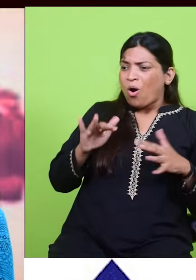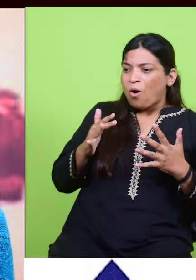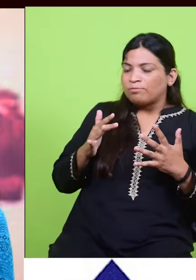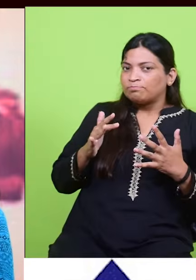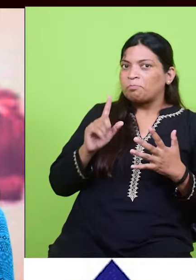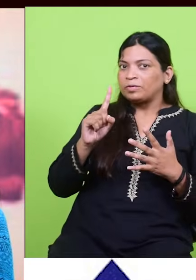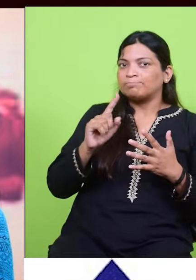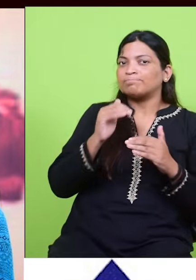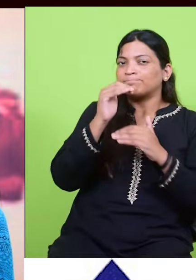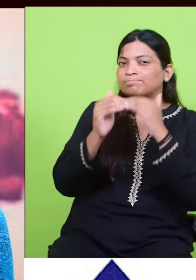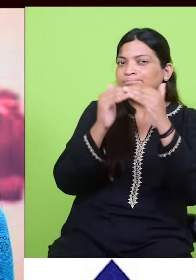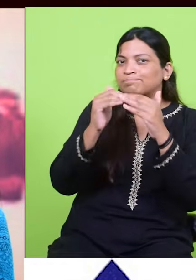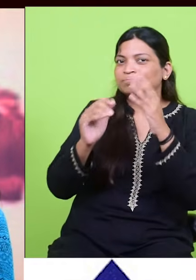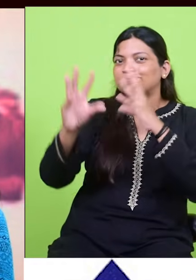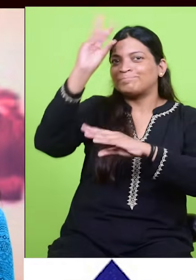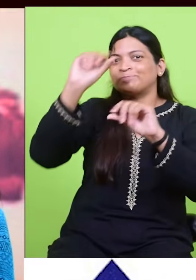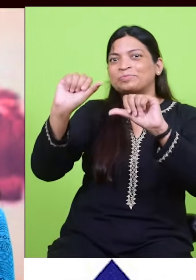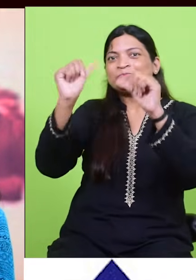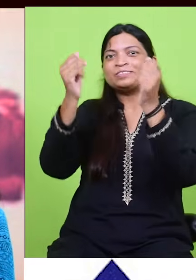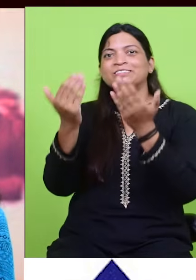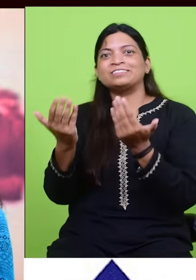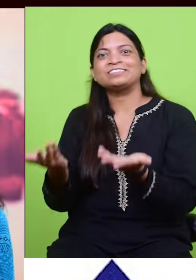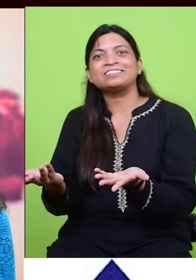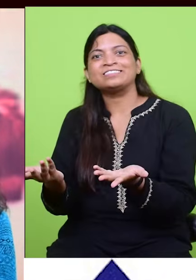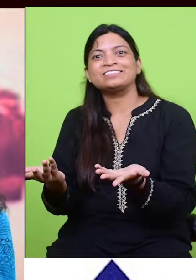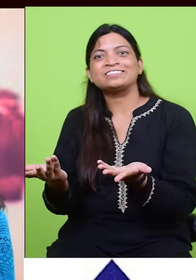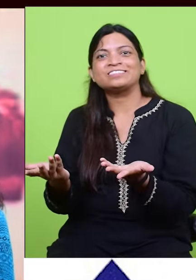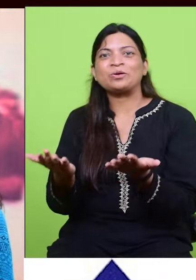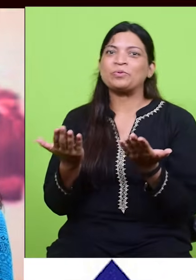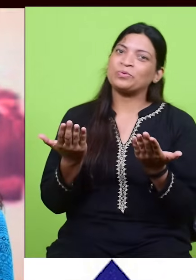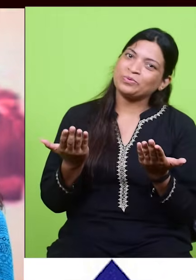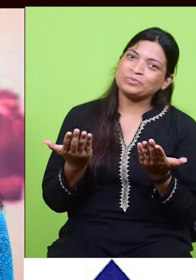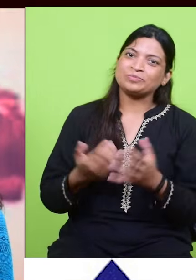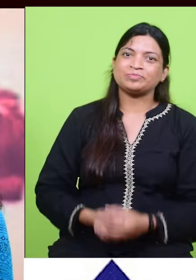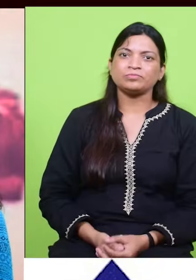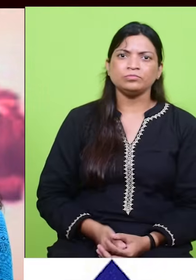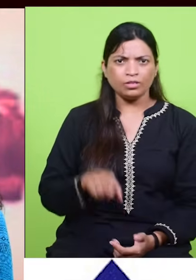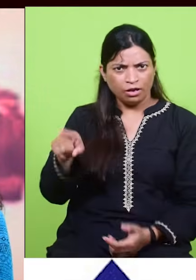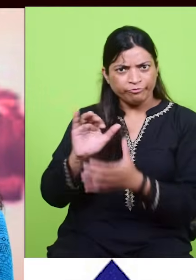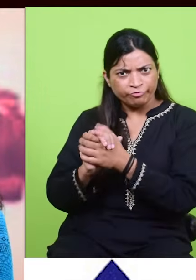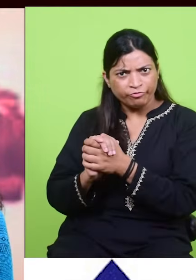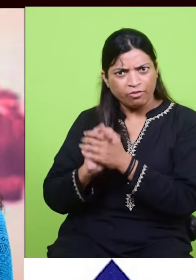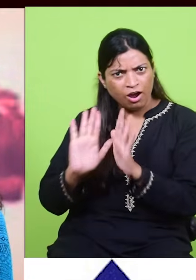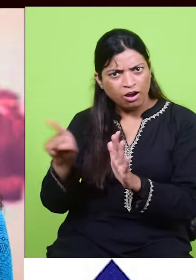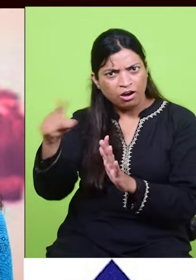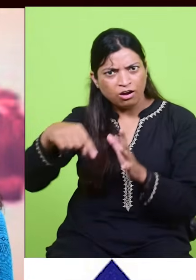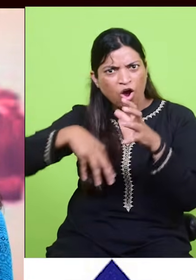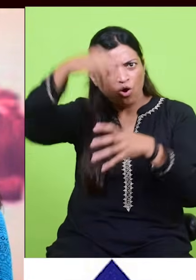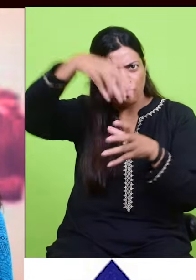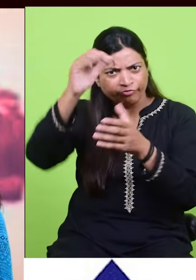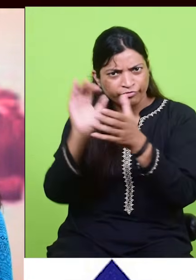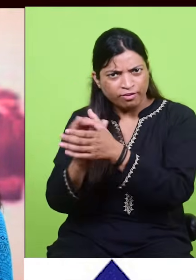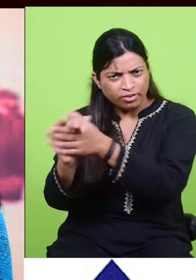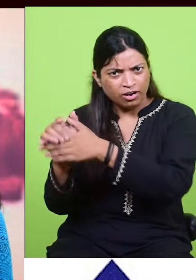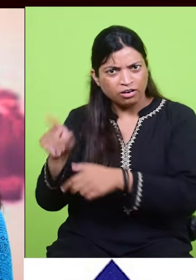नहीं, फिर अपने आप धीरे धीरे सब सीख गई वो। अभी दोस्त हैं इनके, बाहर जाती हैं? नहीं, ऐसे यहाँ के नहीं,